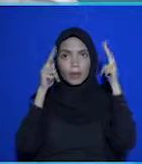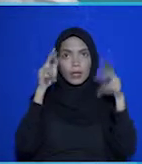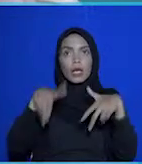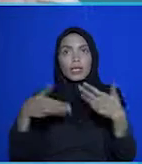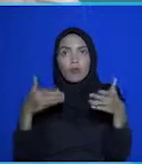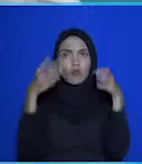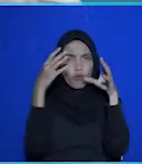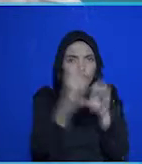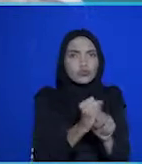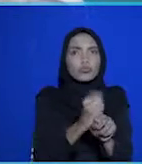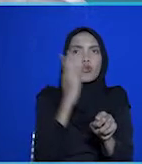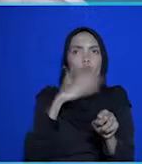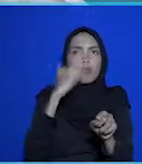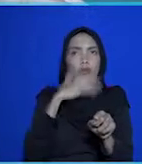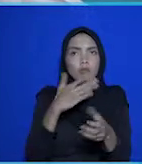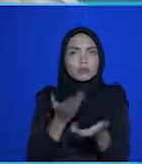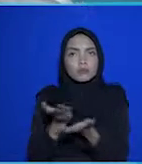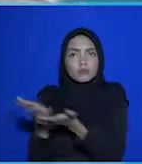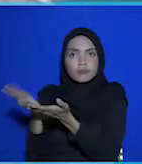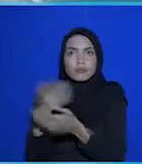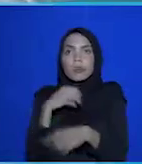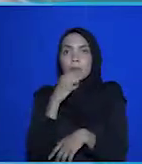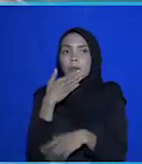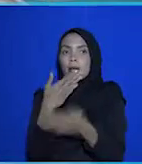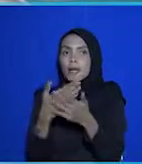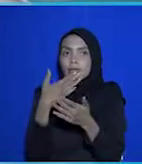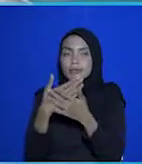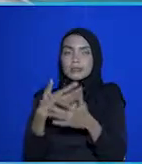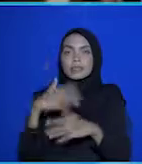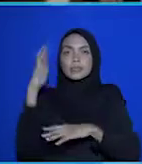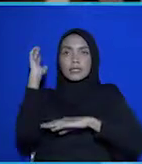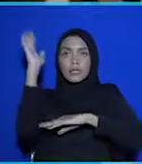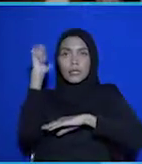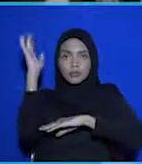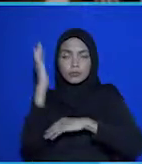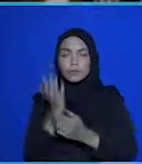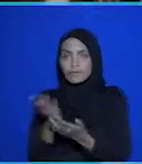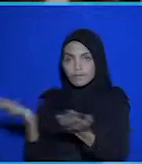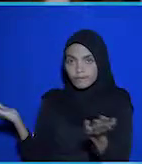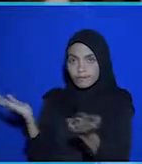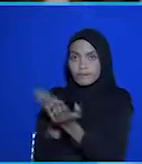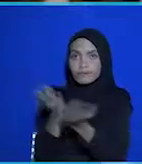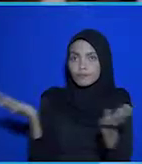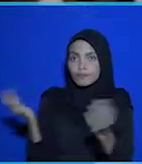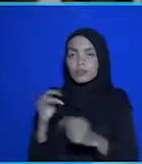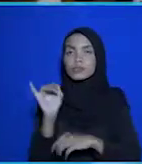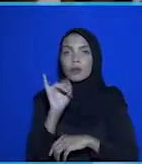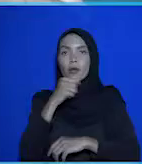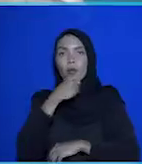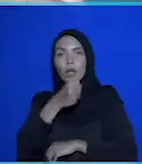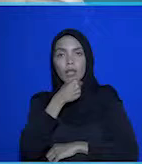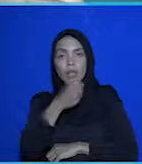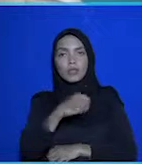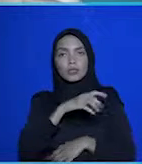NTB ataupun khususnya di Lombok. Kami ucapkan terima kasih kepada para narasumber dan teman-teman para